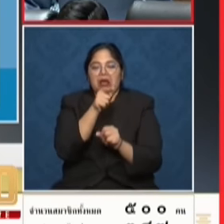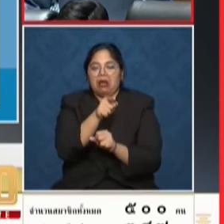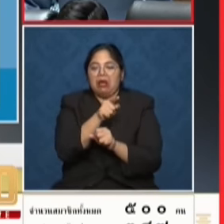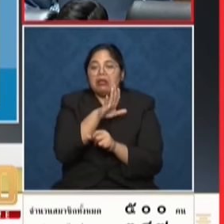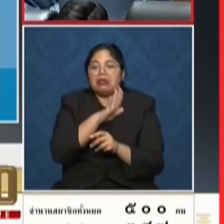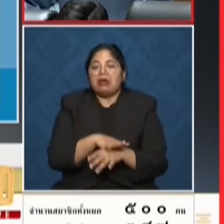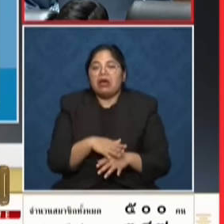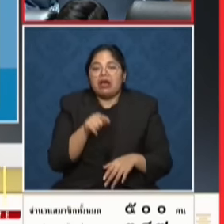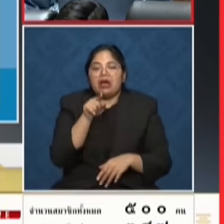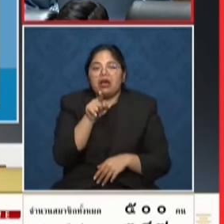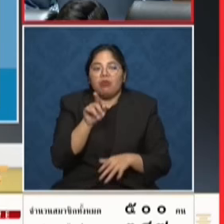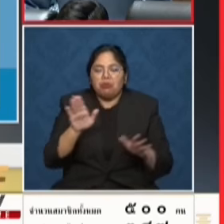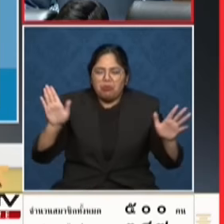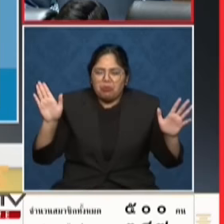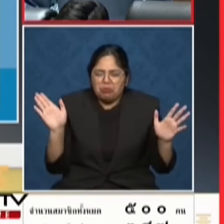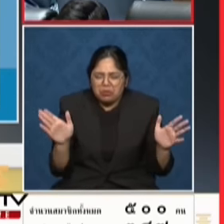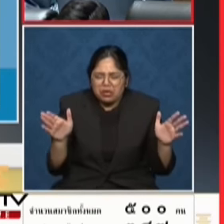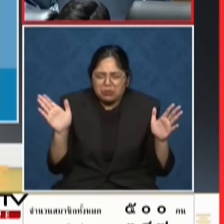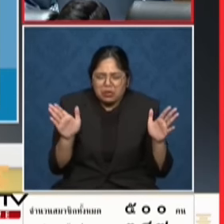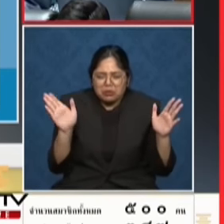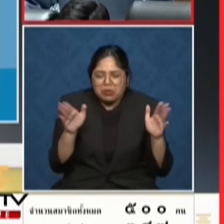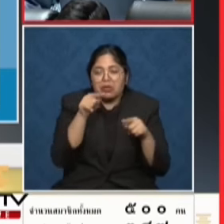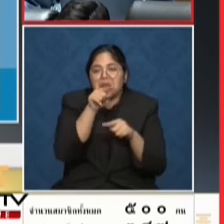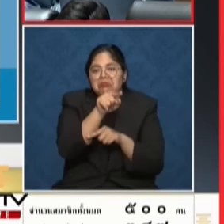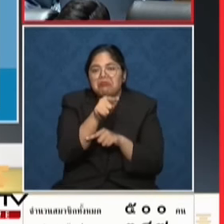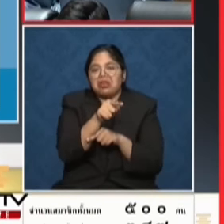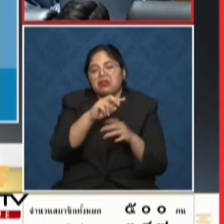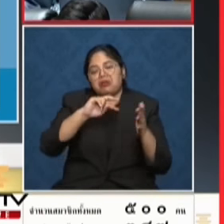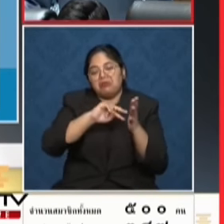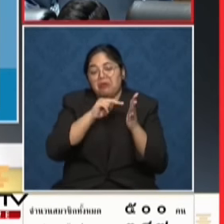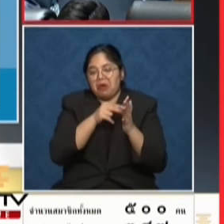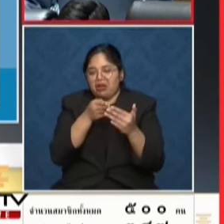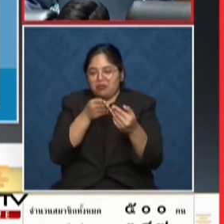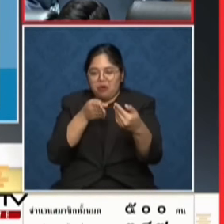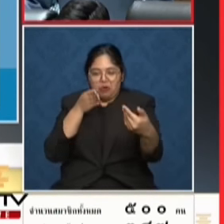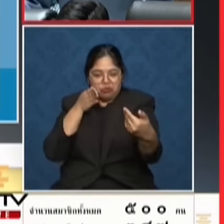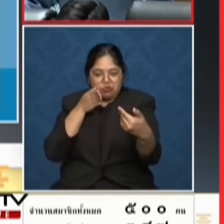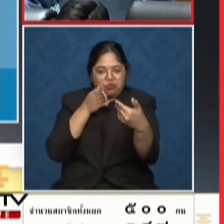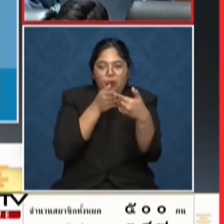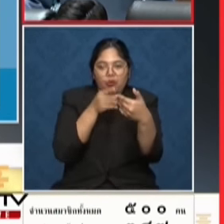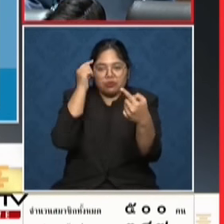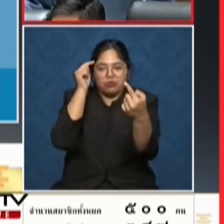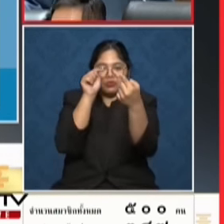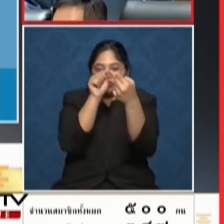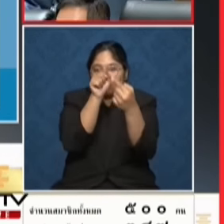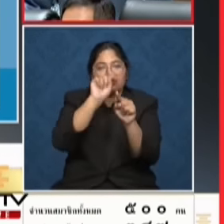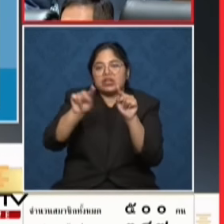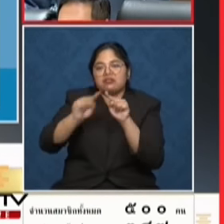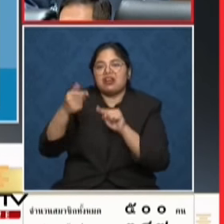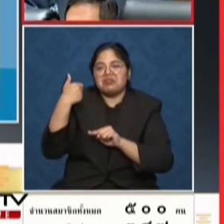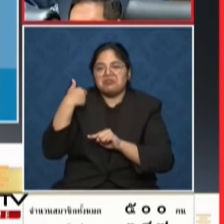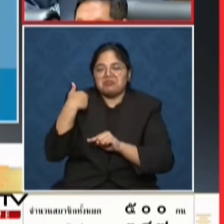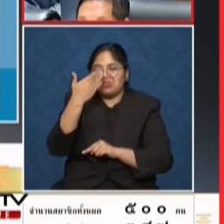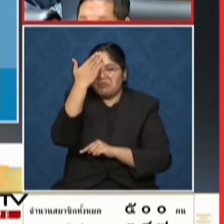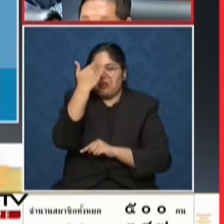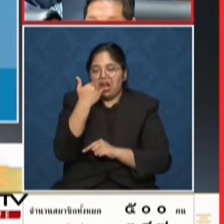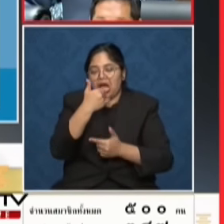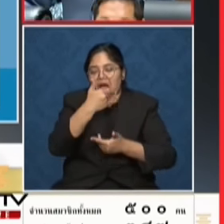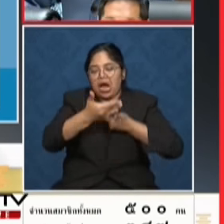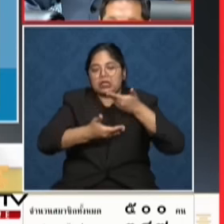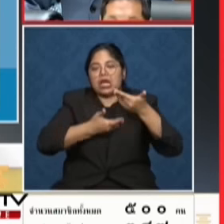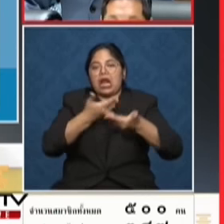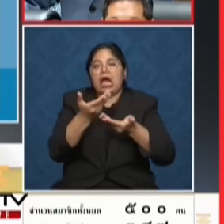ท ้ต้องคม ตบข่าวเลยบอกนี่แหละนี่แหละถูกต้องแล้ว คนที่รอดูมานาน ถูกต้องแล้วแต่คำถามคือว่าอะไรกระแสข่าวที่บอกว่าจะอย